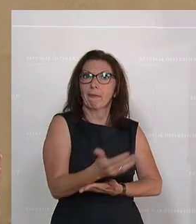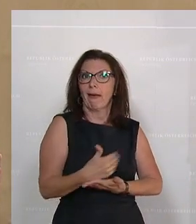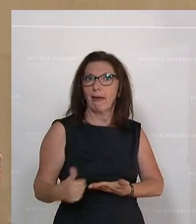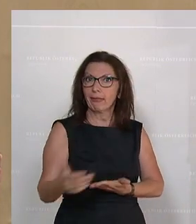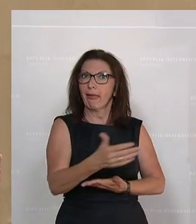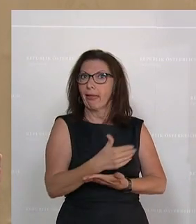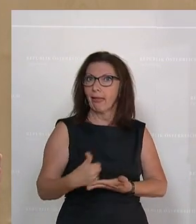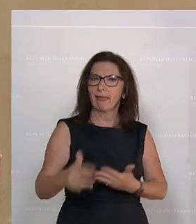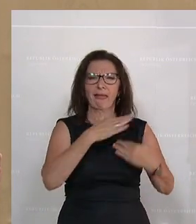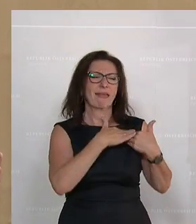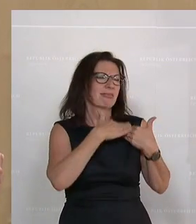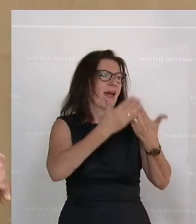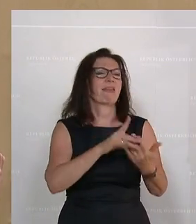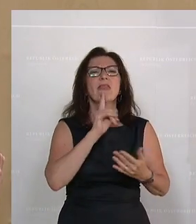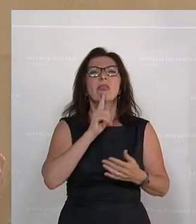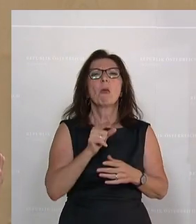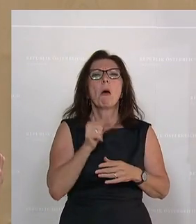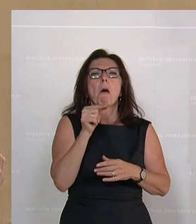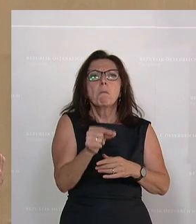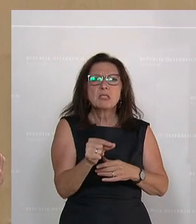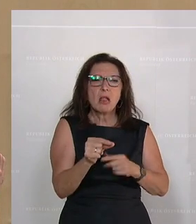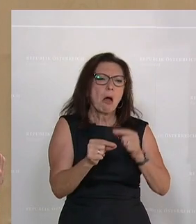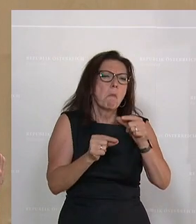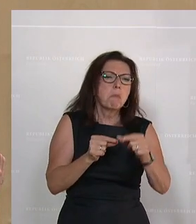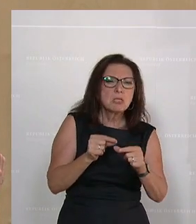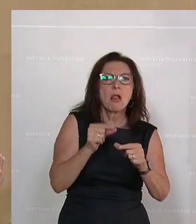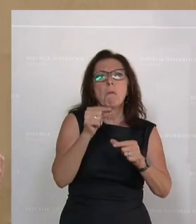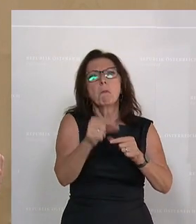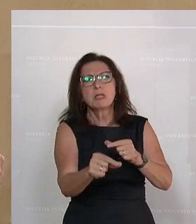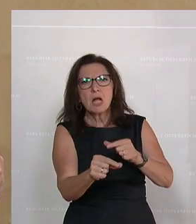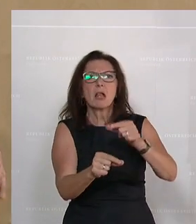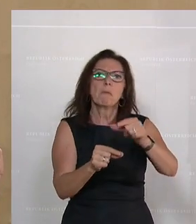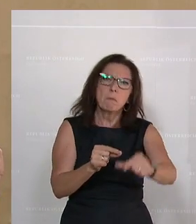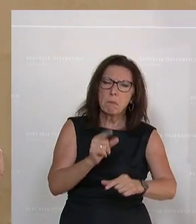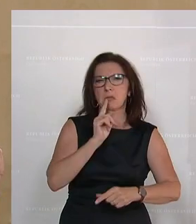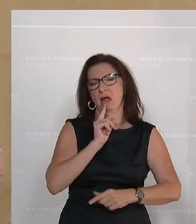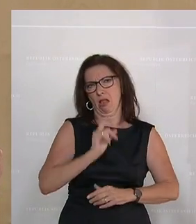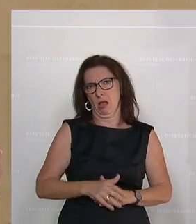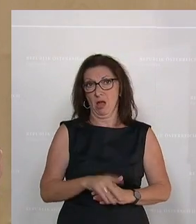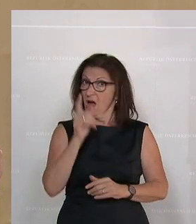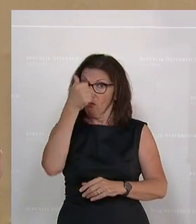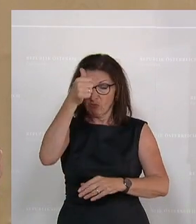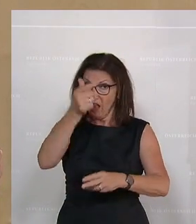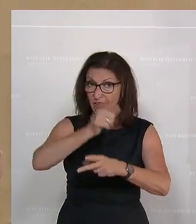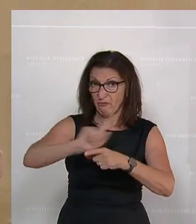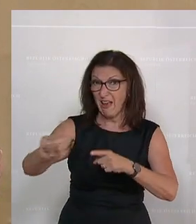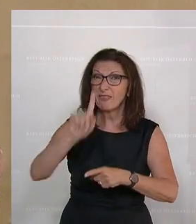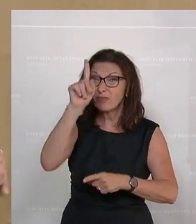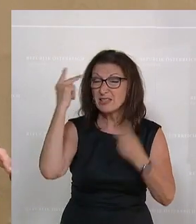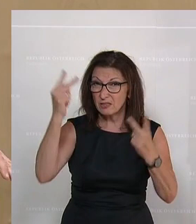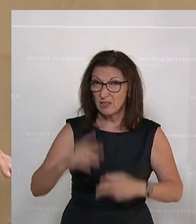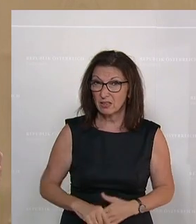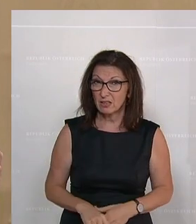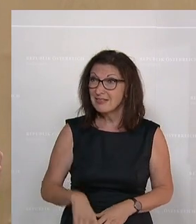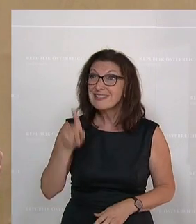bruchstückhaft und kommt sie zwar es immer zeitlich verschoben und was vollkommen fehlt das ist der entscheidende punkt sie